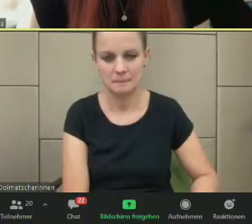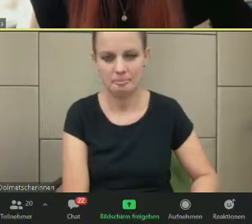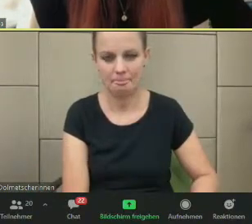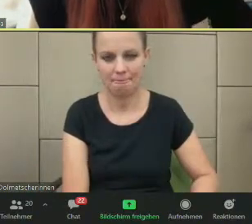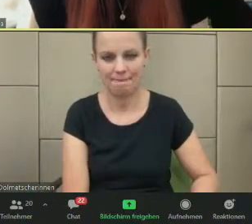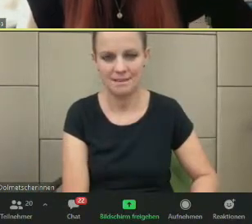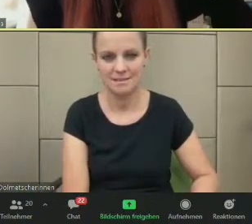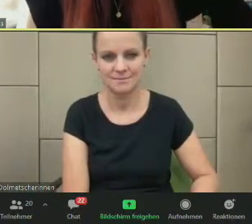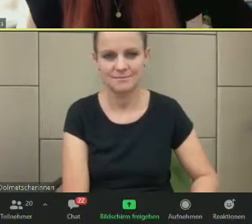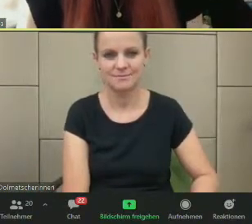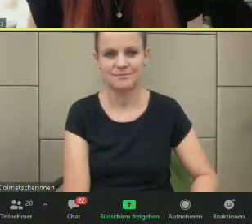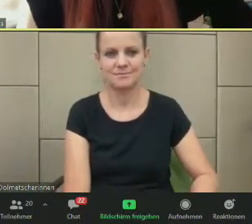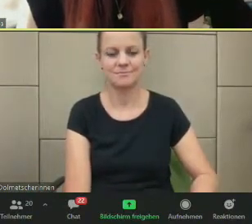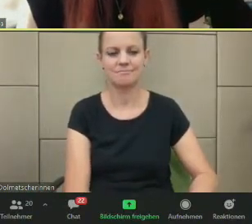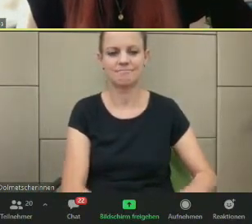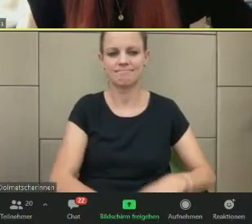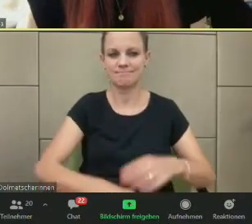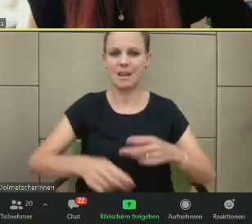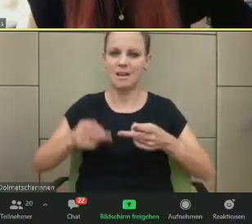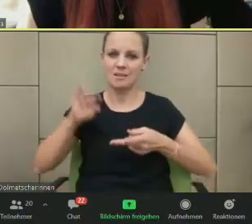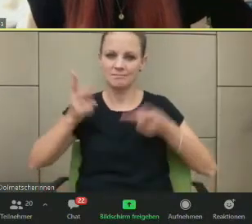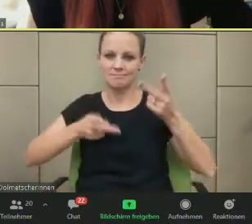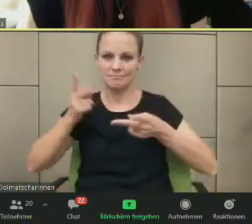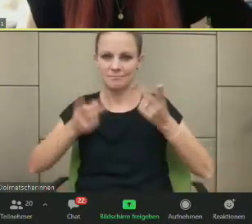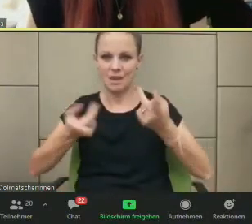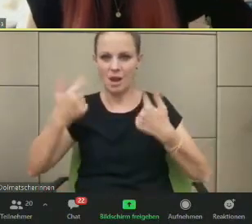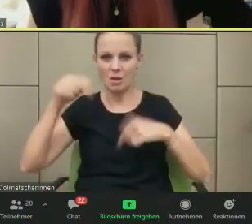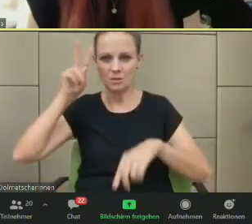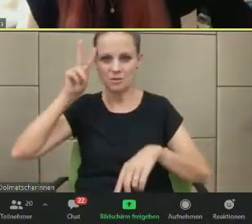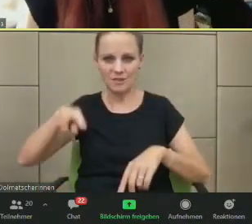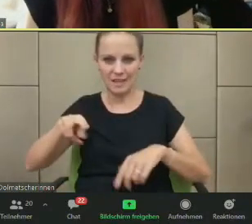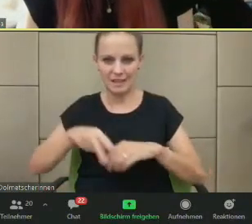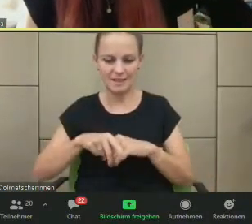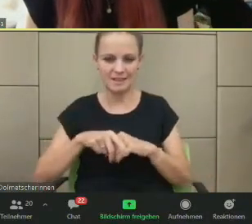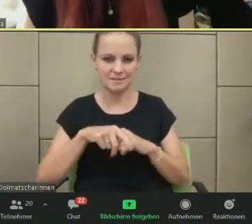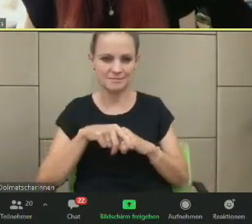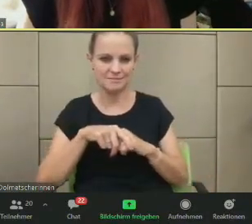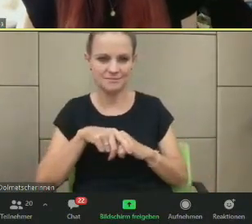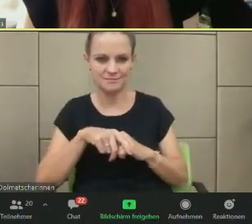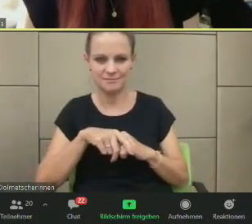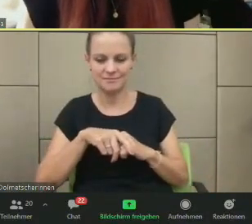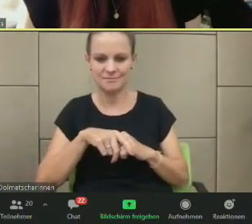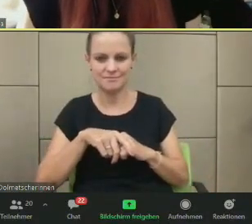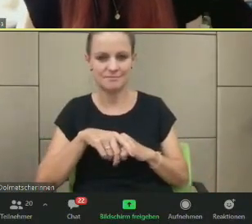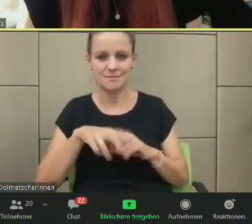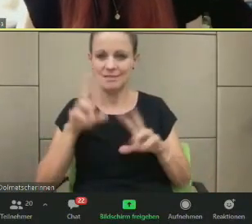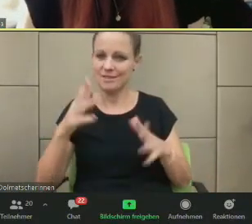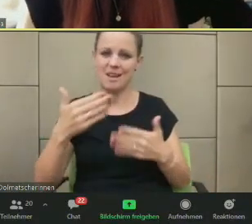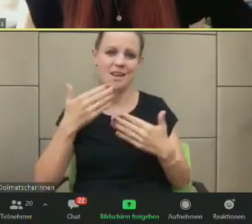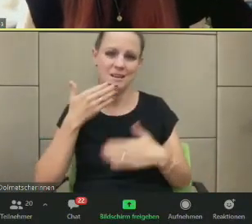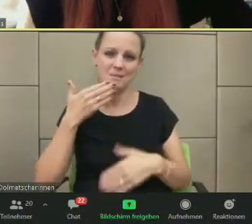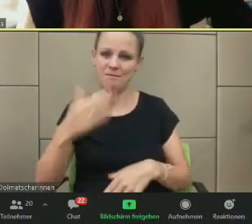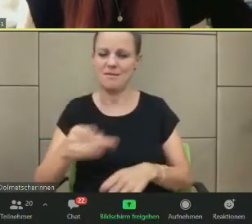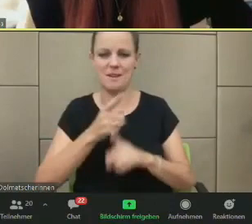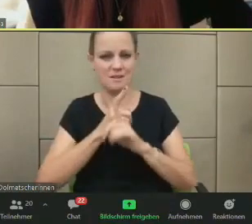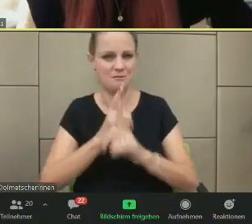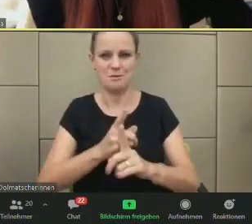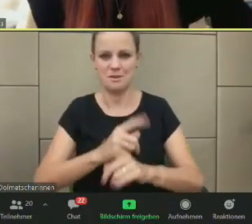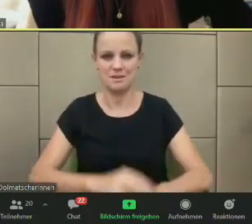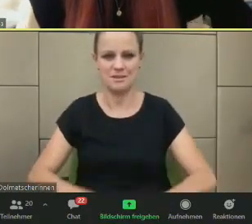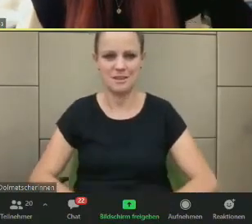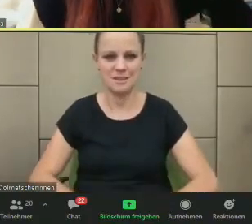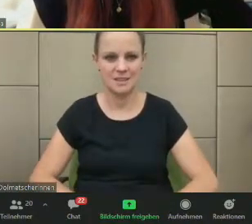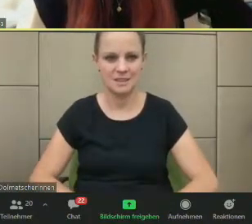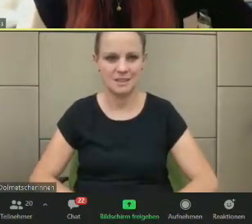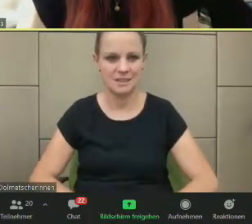Das ist eben auch ein Comedian aus Wien und große Follow-Empfehlung von mir. Ja, die